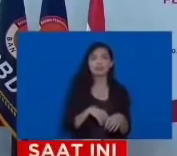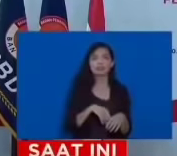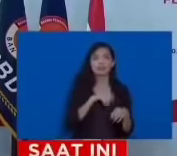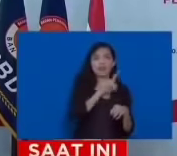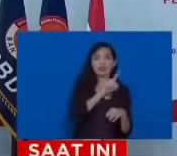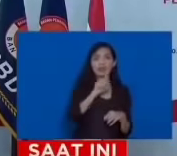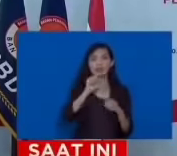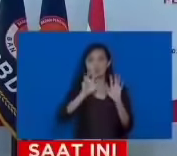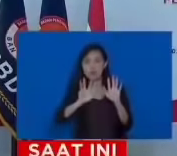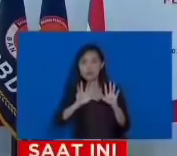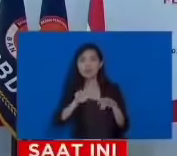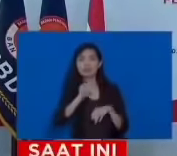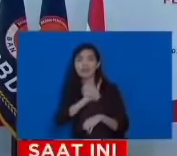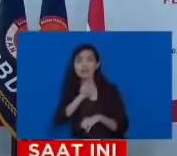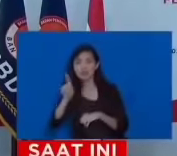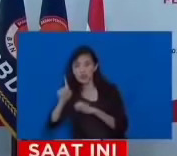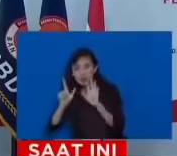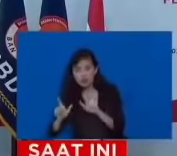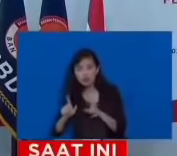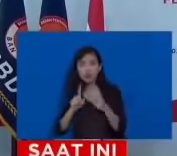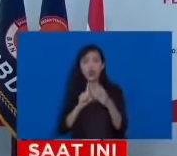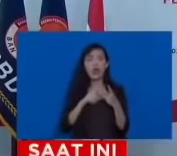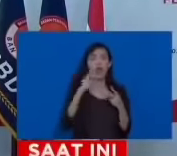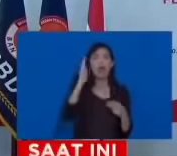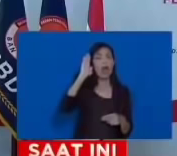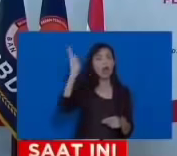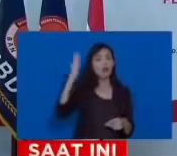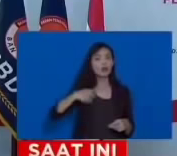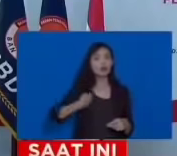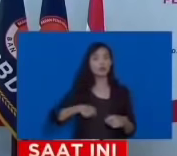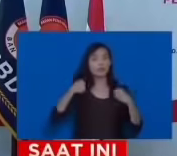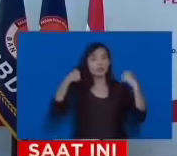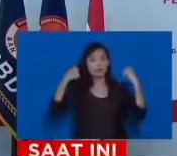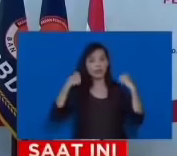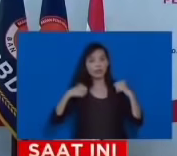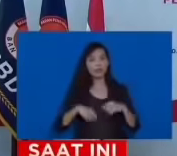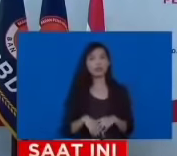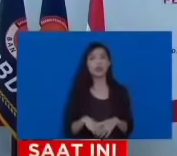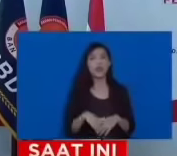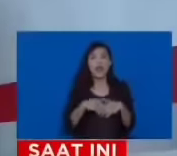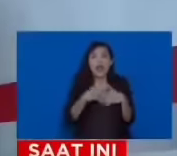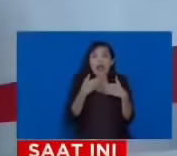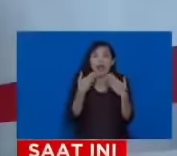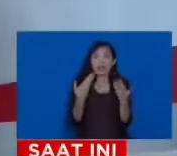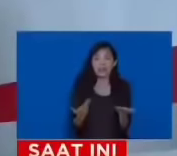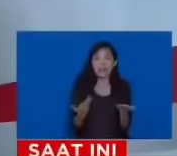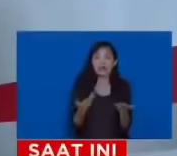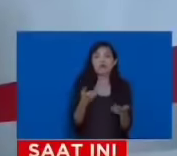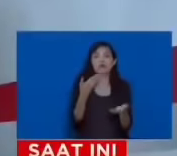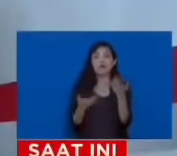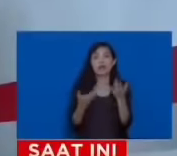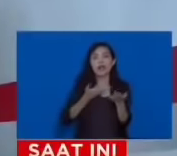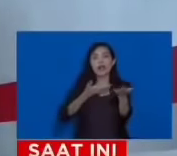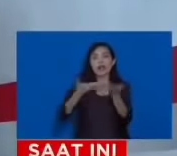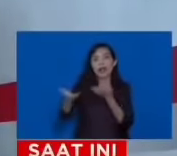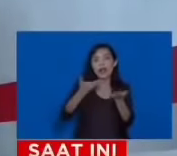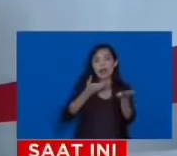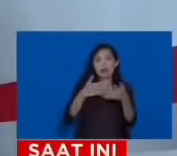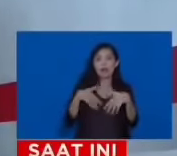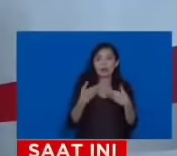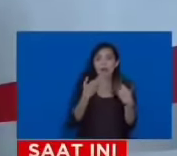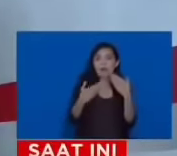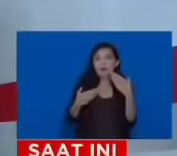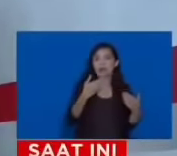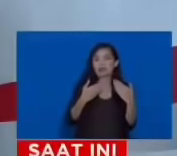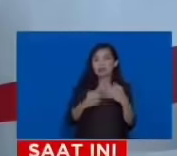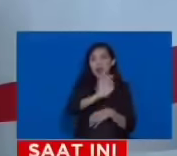117, Halo Kemkes di 1505667 maupun di layanan-layanan aplikasi